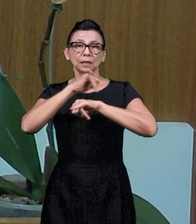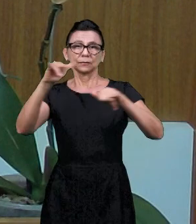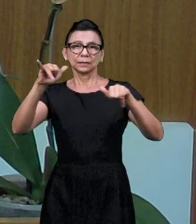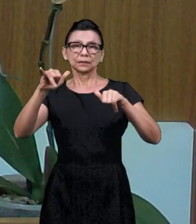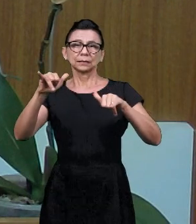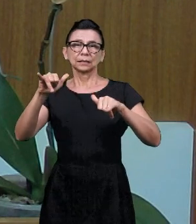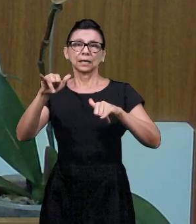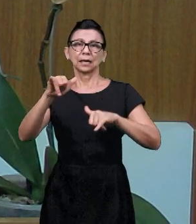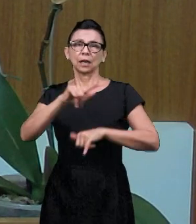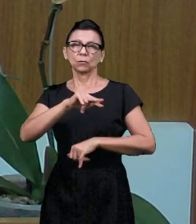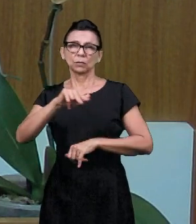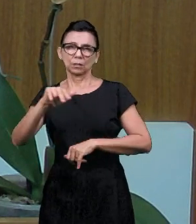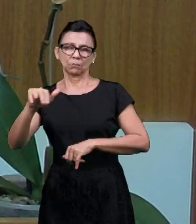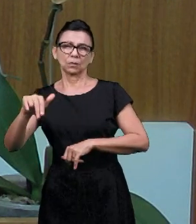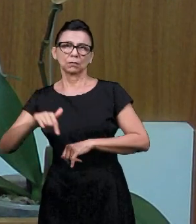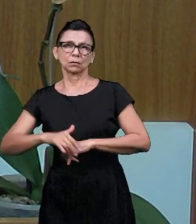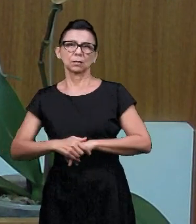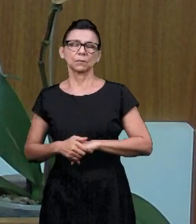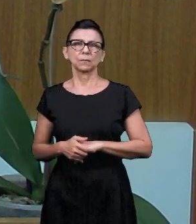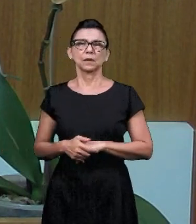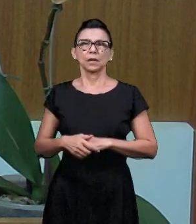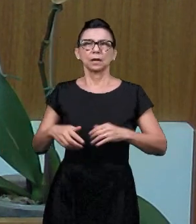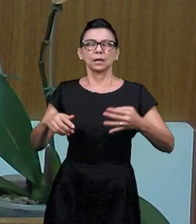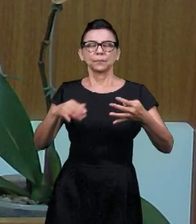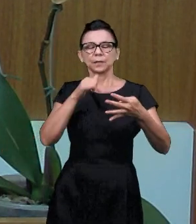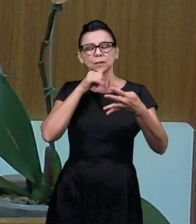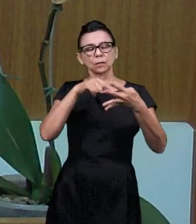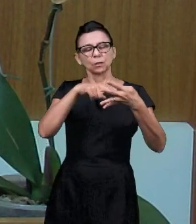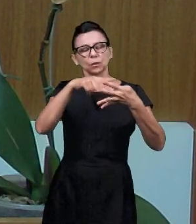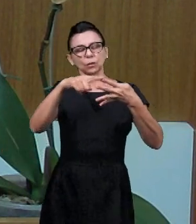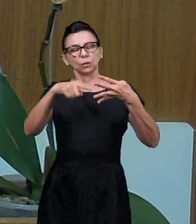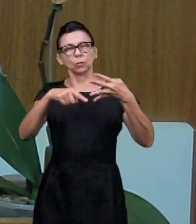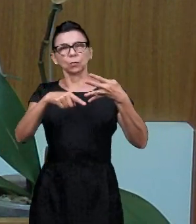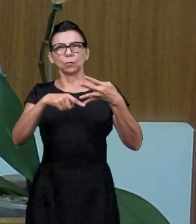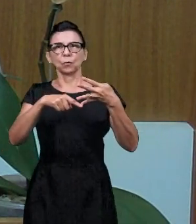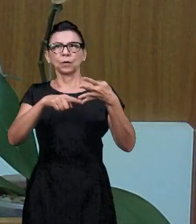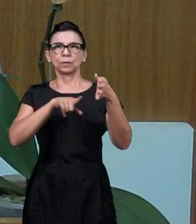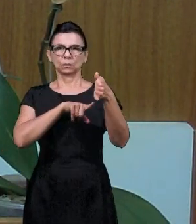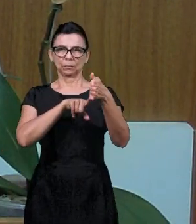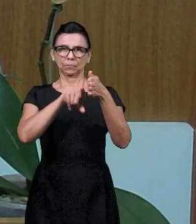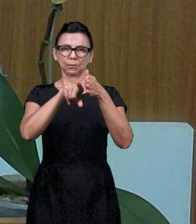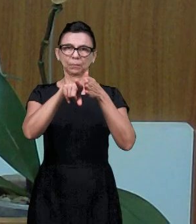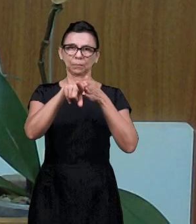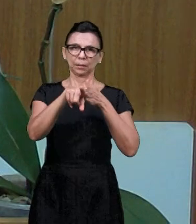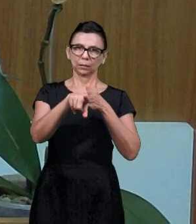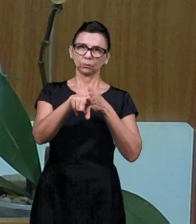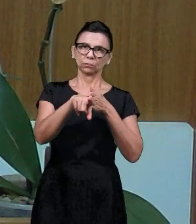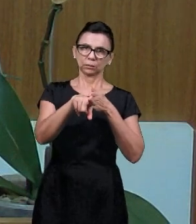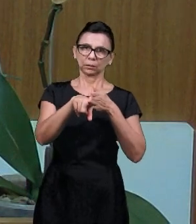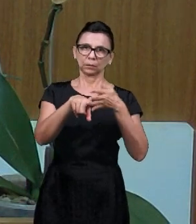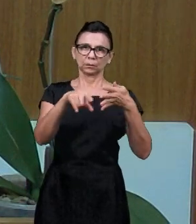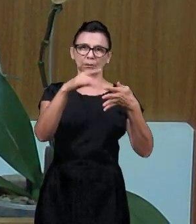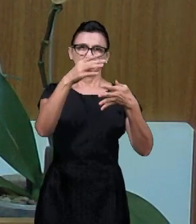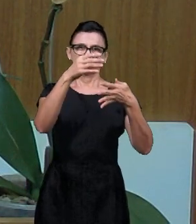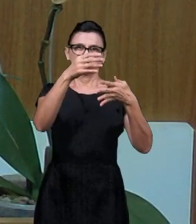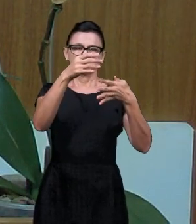posé 4 questions. 4 questions qui doivent être discernées. Euh, vous voulez voir, quand on parle